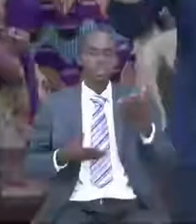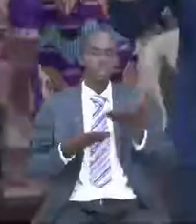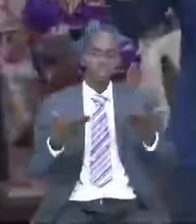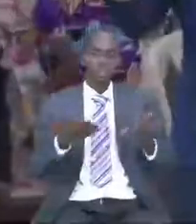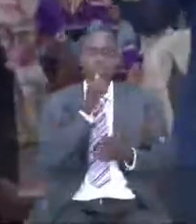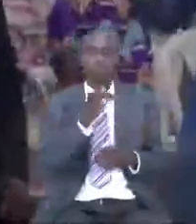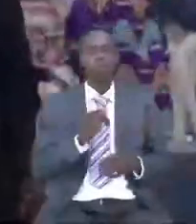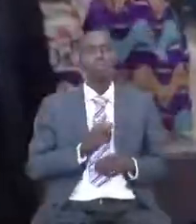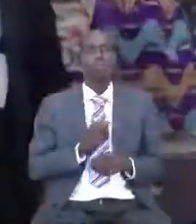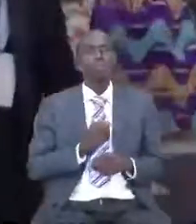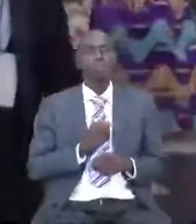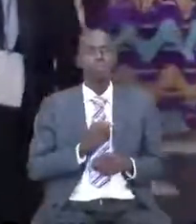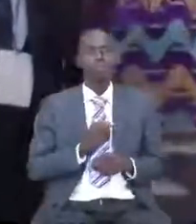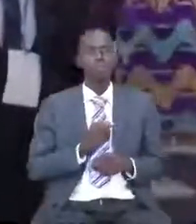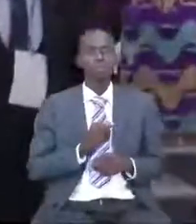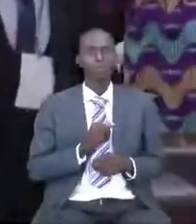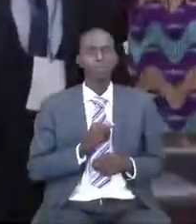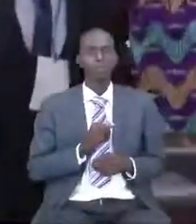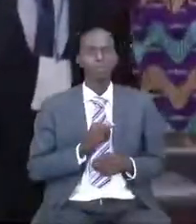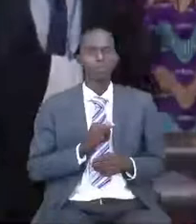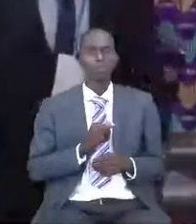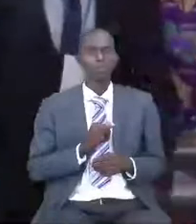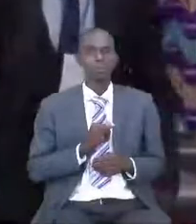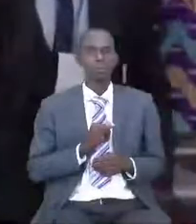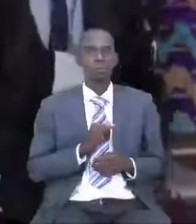Seigneur, me voici.